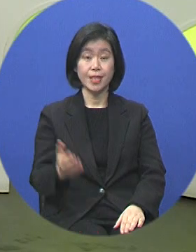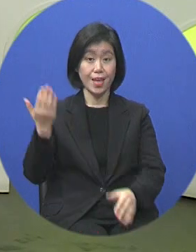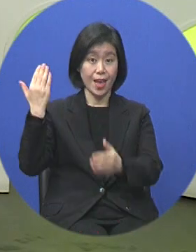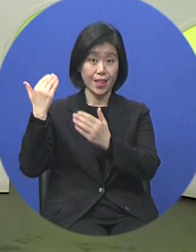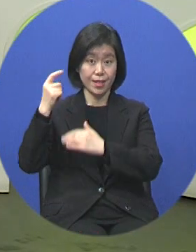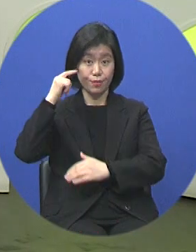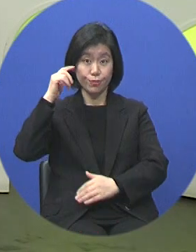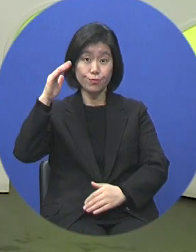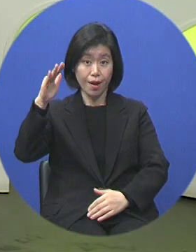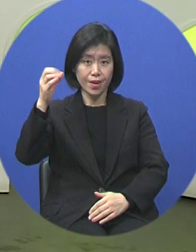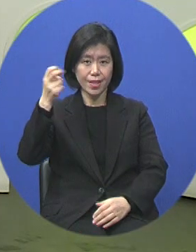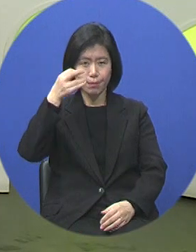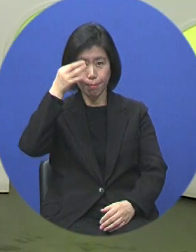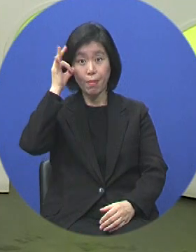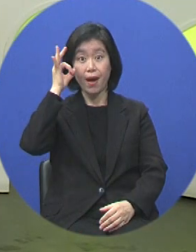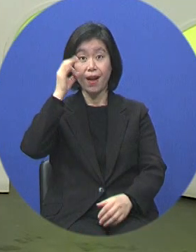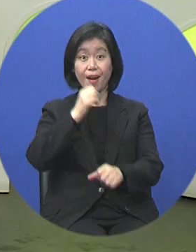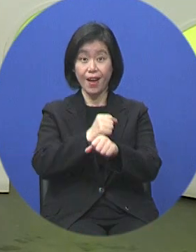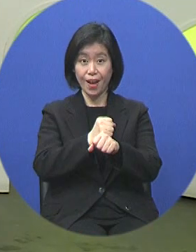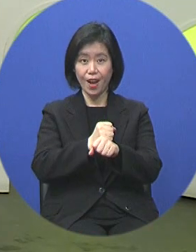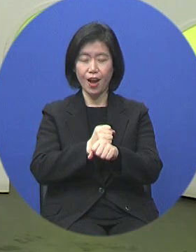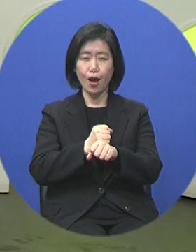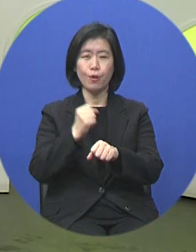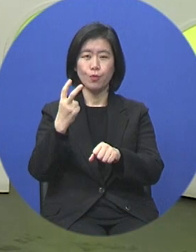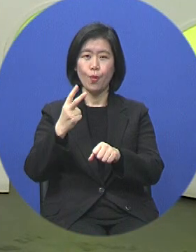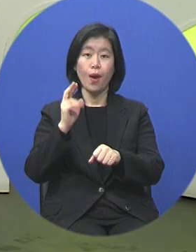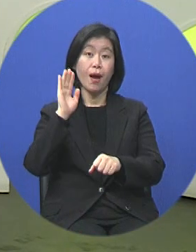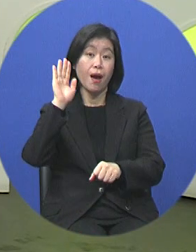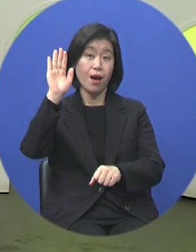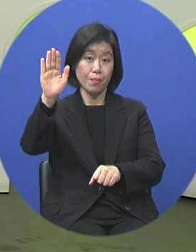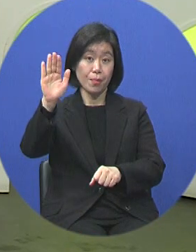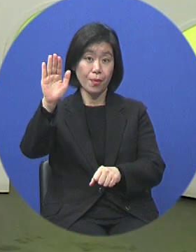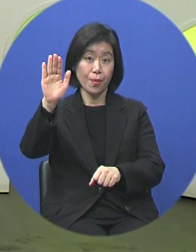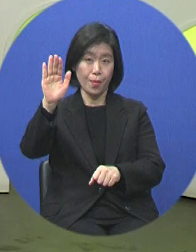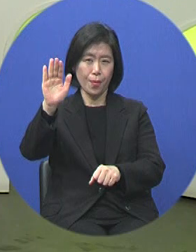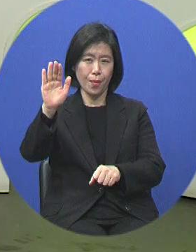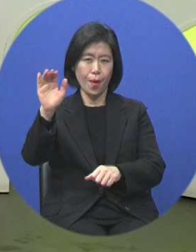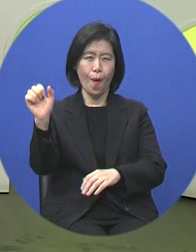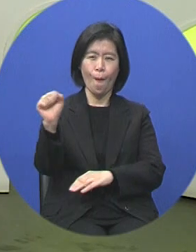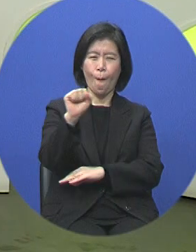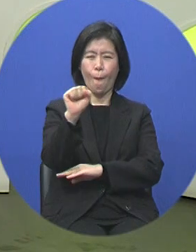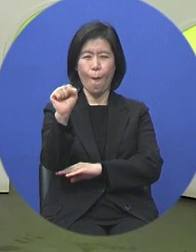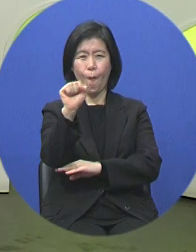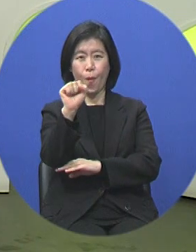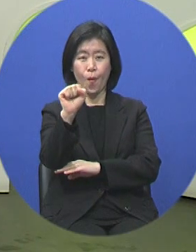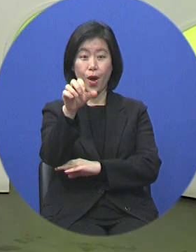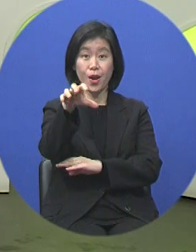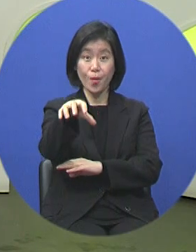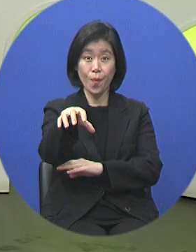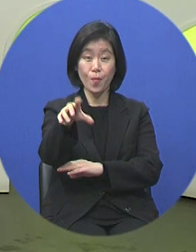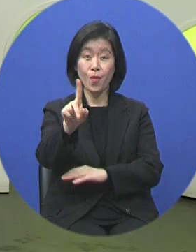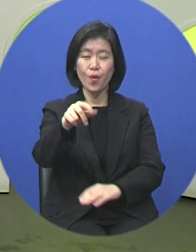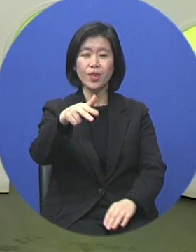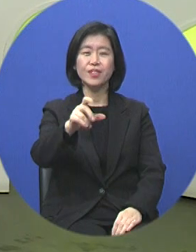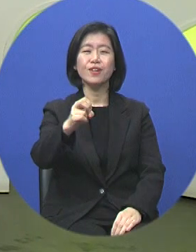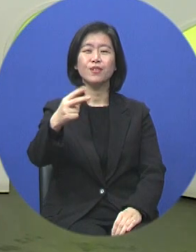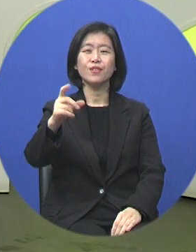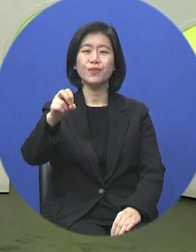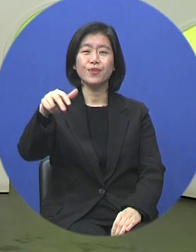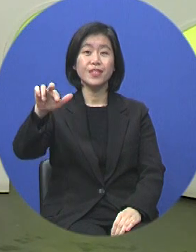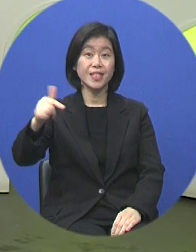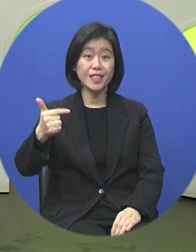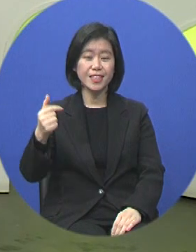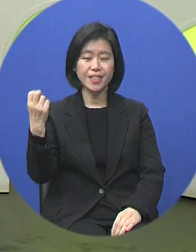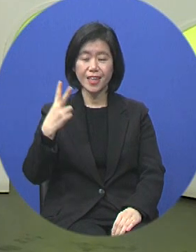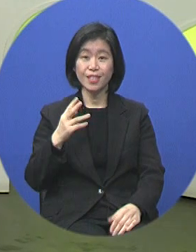추억을 떠올리시면서 또 네. 코로나가 없어지고 나면 고속도로를 쌩쌩 달려서 정동진을 다시 만나뵐 날을